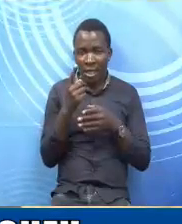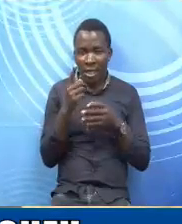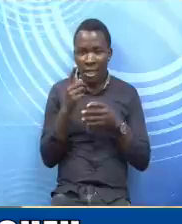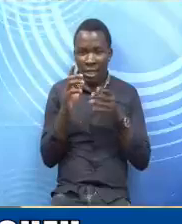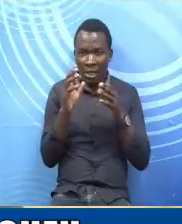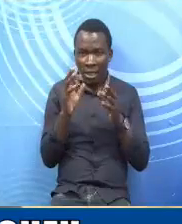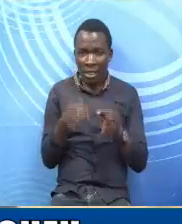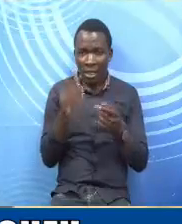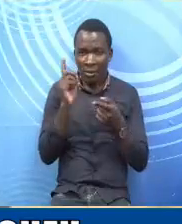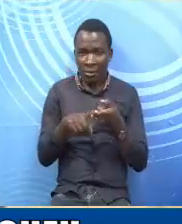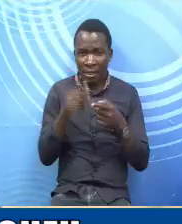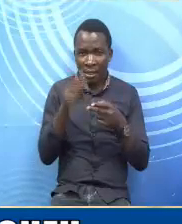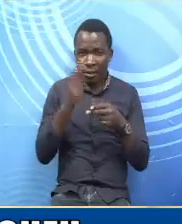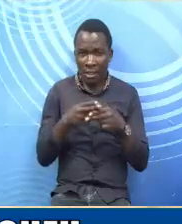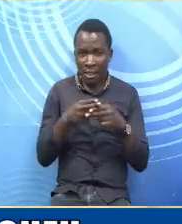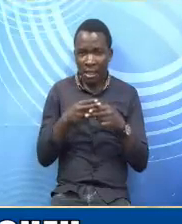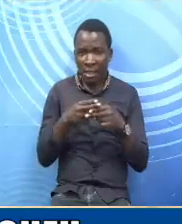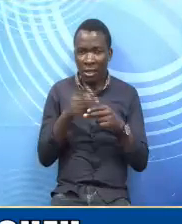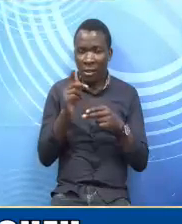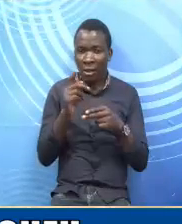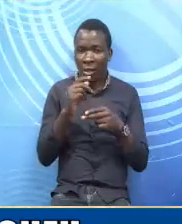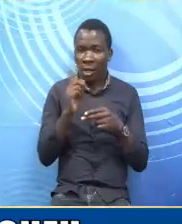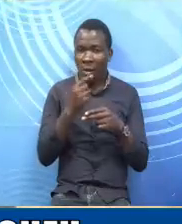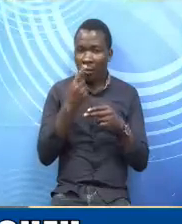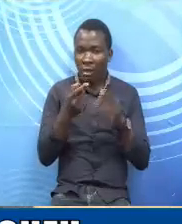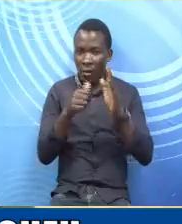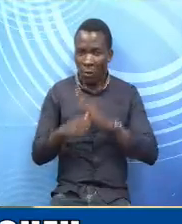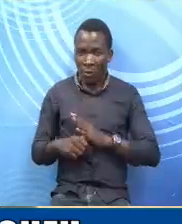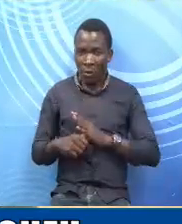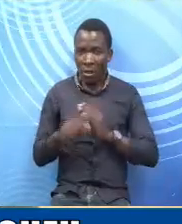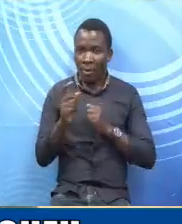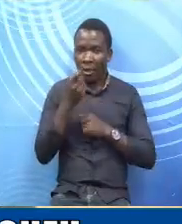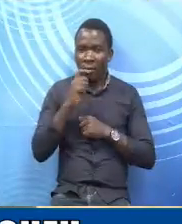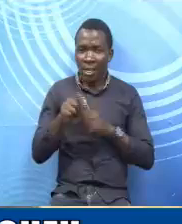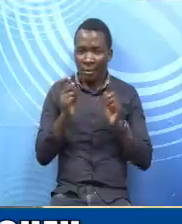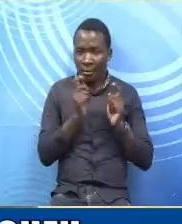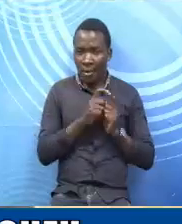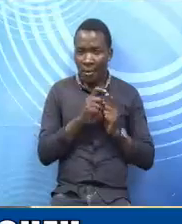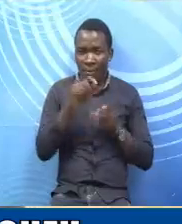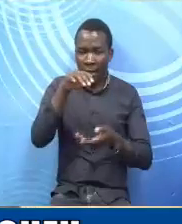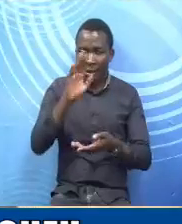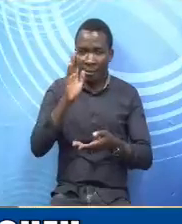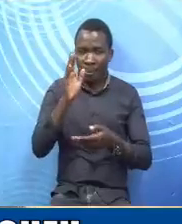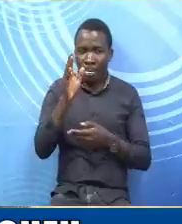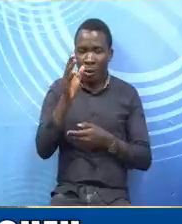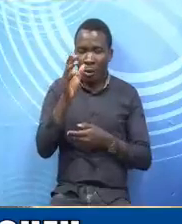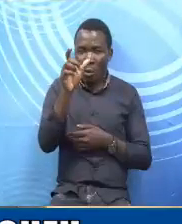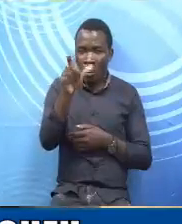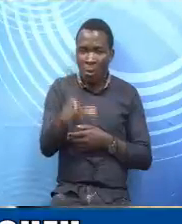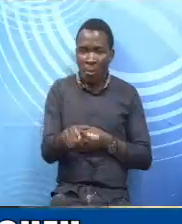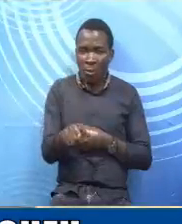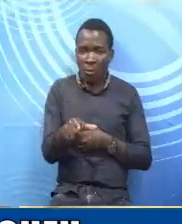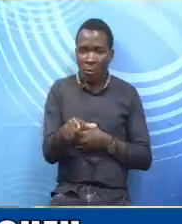kwica sino kuvuga ngo nubohotera gusa kuko ntabwo biri ntabwo bikwiriye ntibyo nababaje cyane ko umuntu